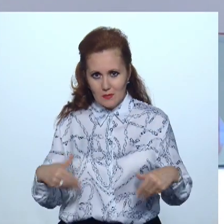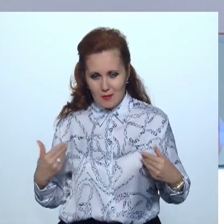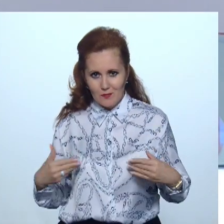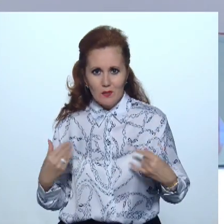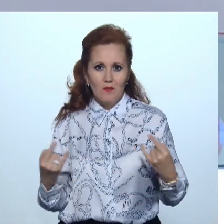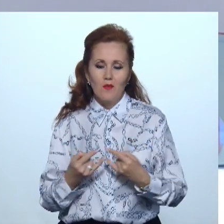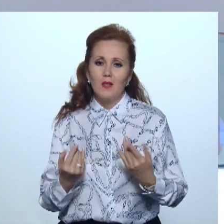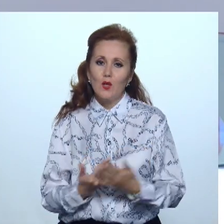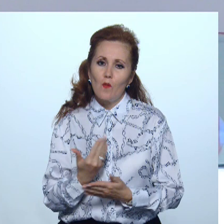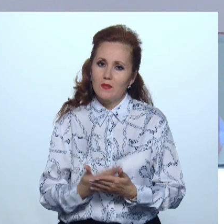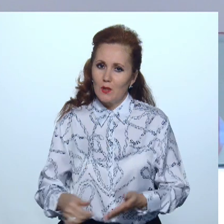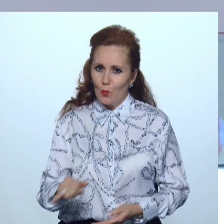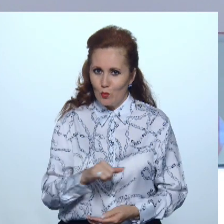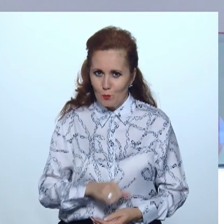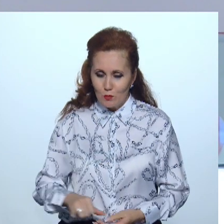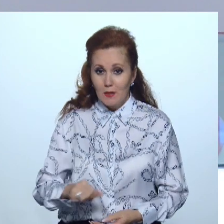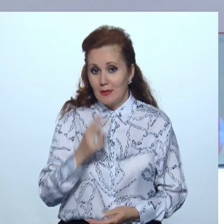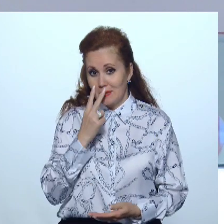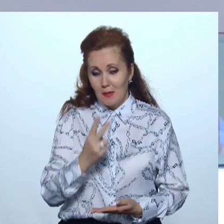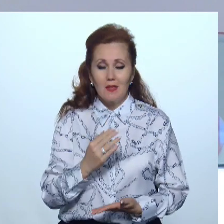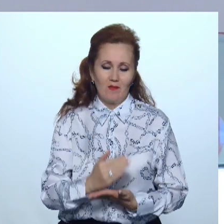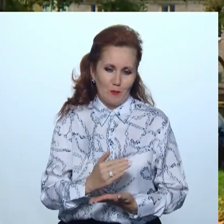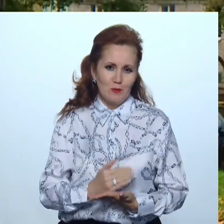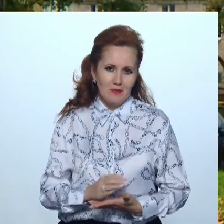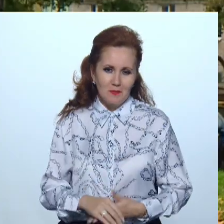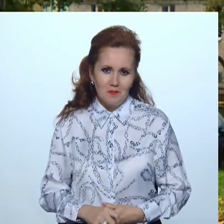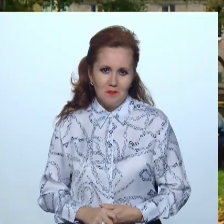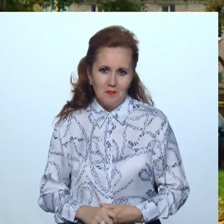Здравствуйте, в эфире новости Удмуртии, в студии Марина Баль. Смотрите выпуски.